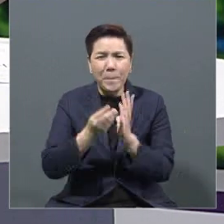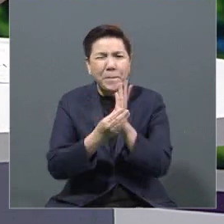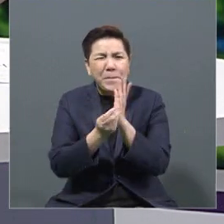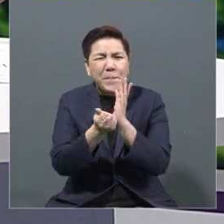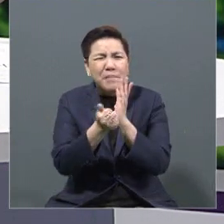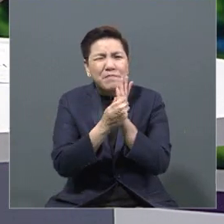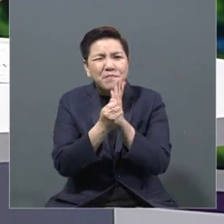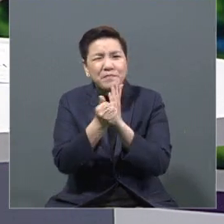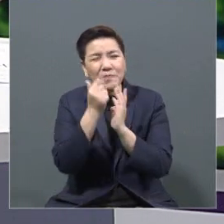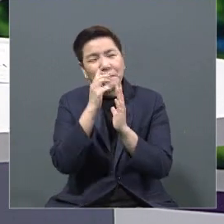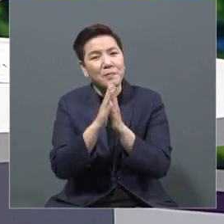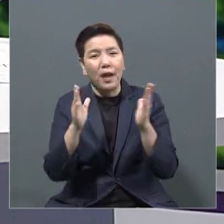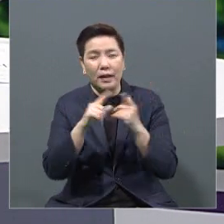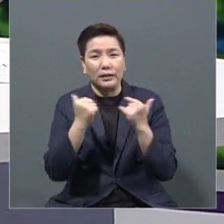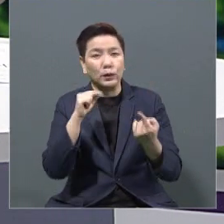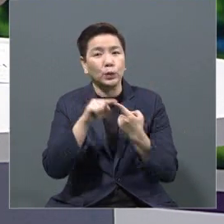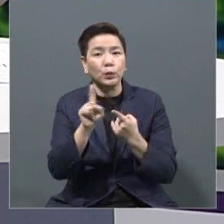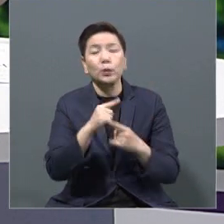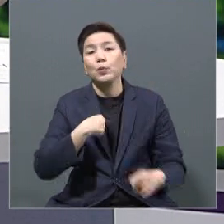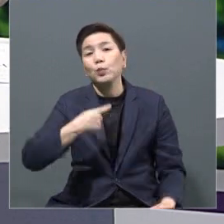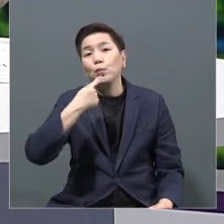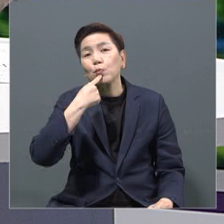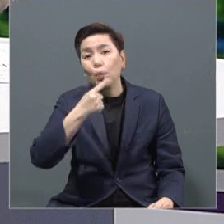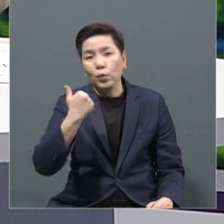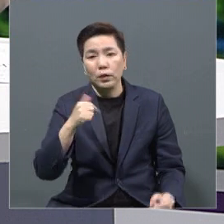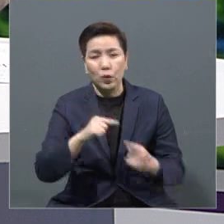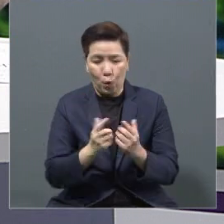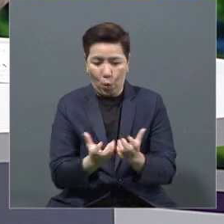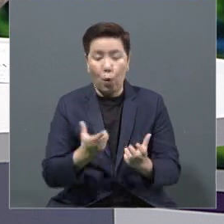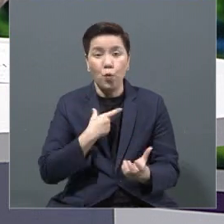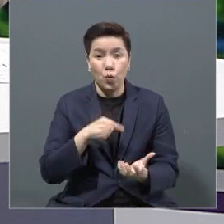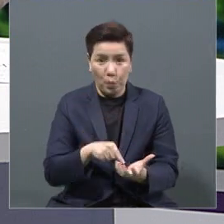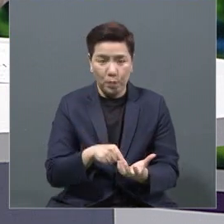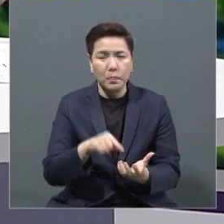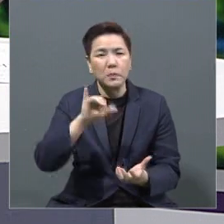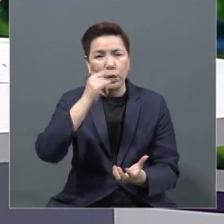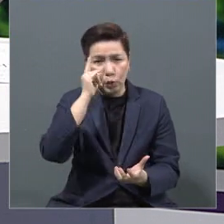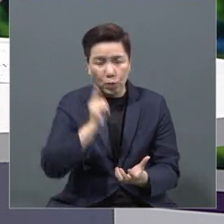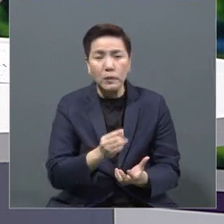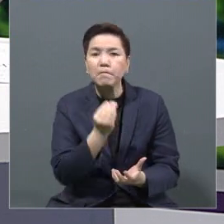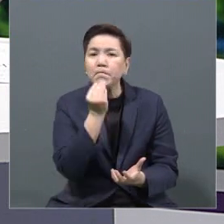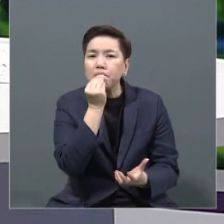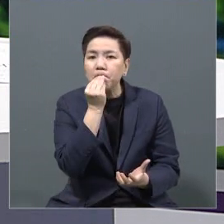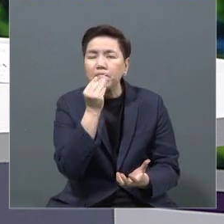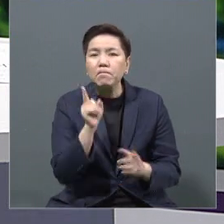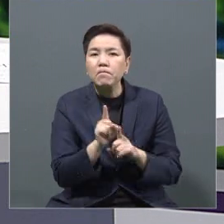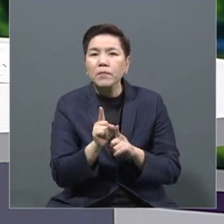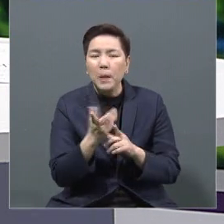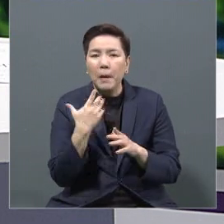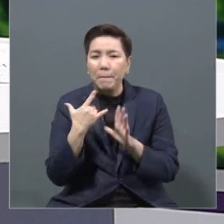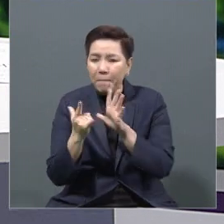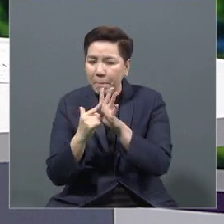ข้างที่จะสูงใช่เพราะฉะนั้นคือตอนนี้ก็เลยบอกว่าอ่ะนอกจากของที่ชอบแล้วบางทีถ้าเป็นอาหารที่มีพวก